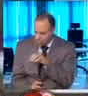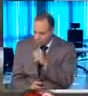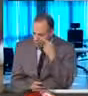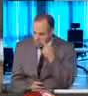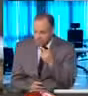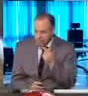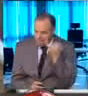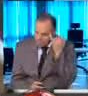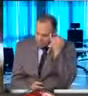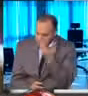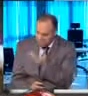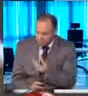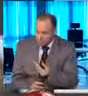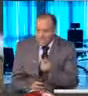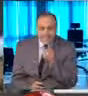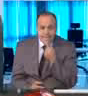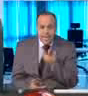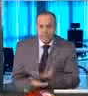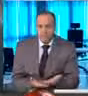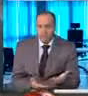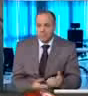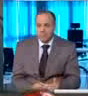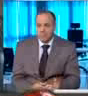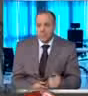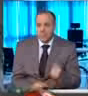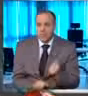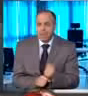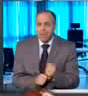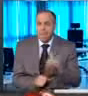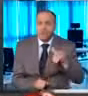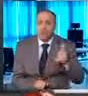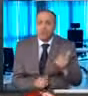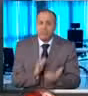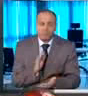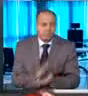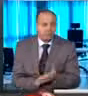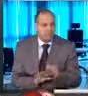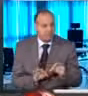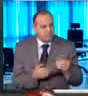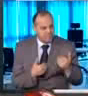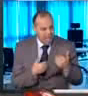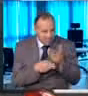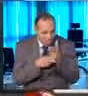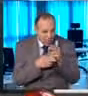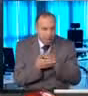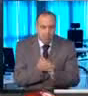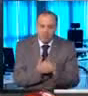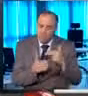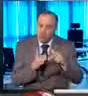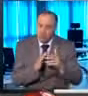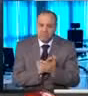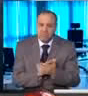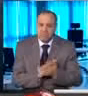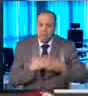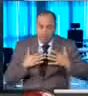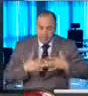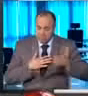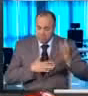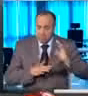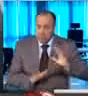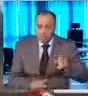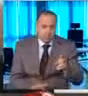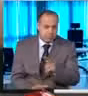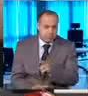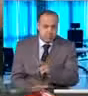وياخذ فكرة يسهلوا له شوي. أنا عاملة ملتي ميديا ما لقيتش حتى حاجة تبع دوميني صناعة تقليدية وما نعرفش